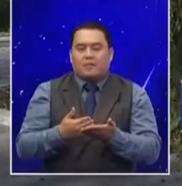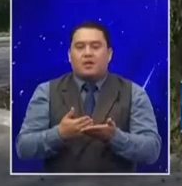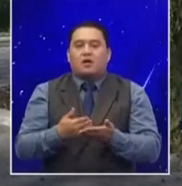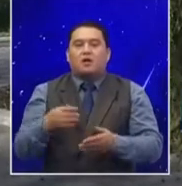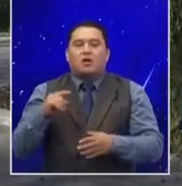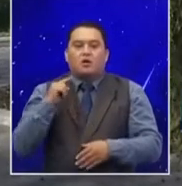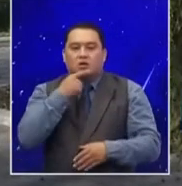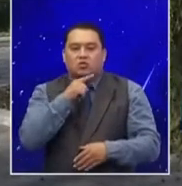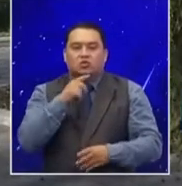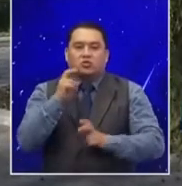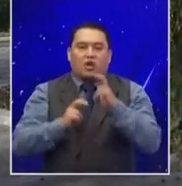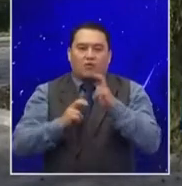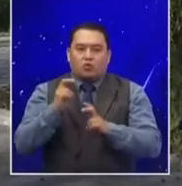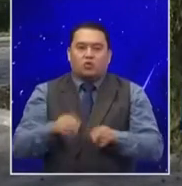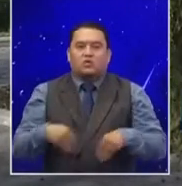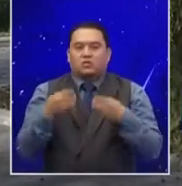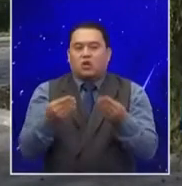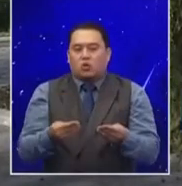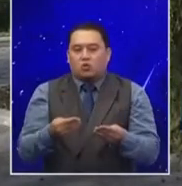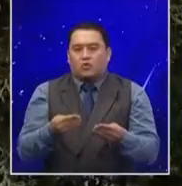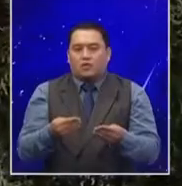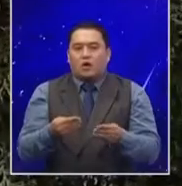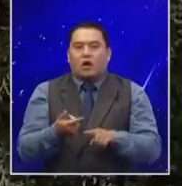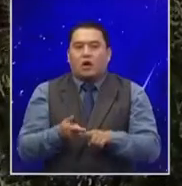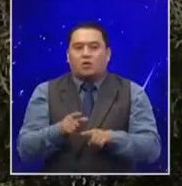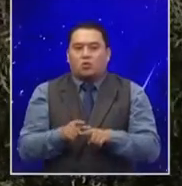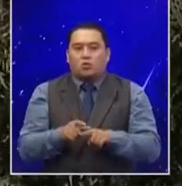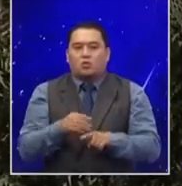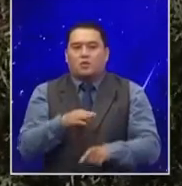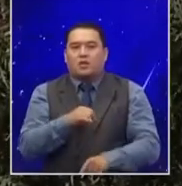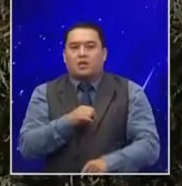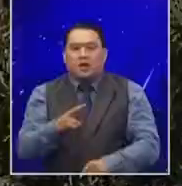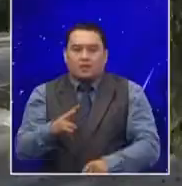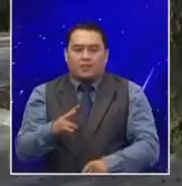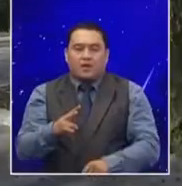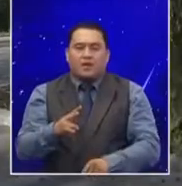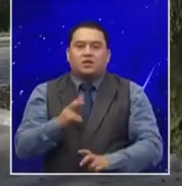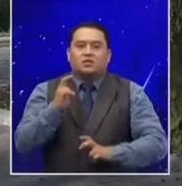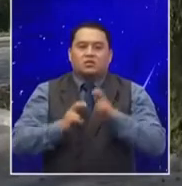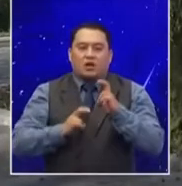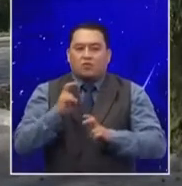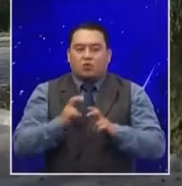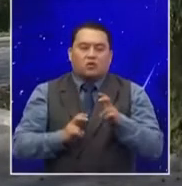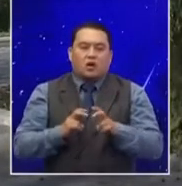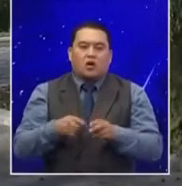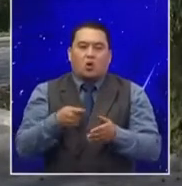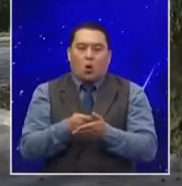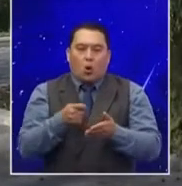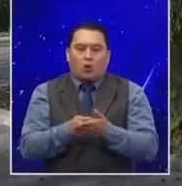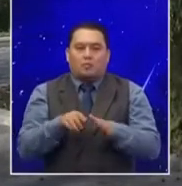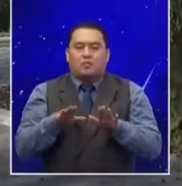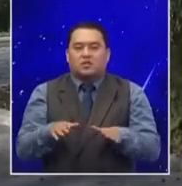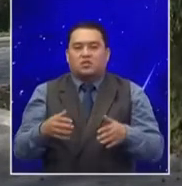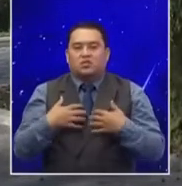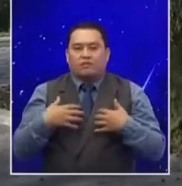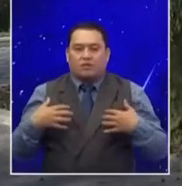сдают кукурузу в Жаркентский крахмалопаточный завод и в завод, который находится в Шамалгане. Также этот злак является основной частью кормовой базы местных